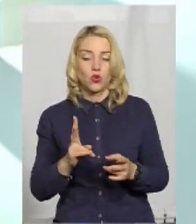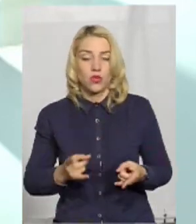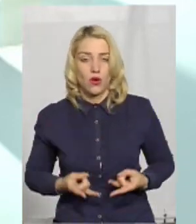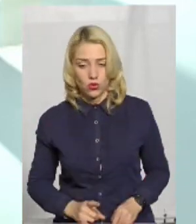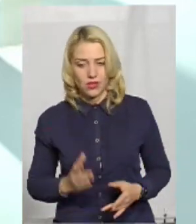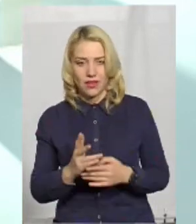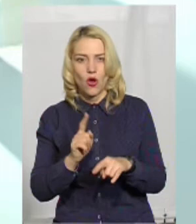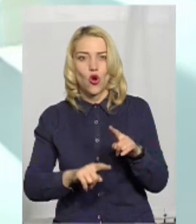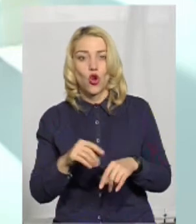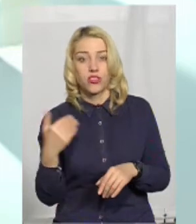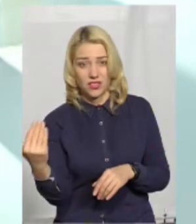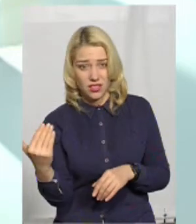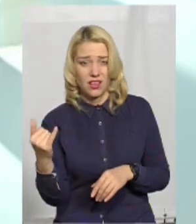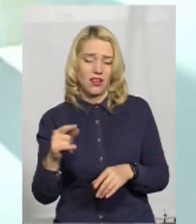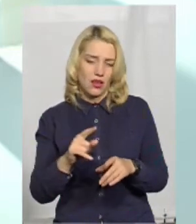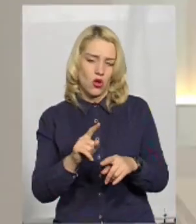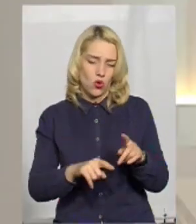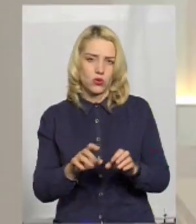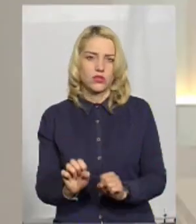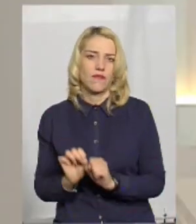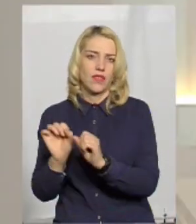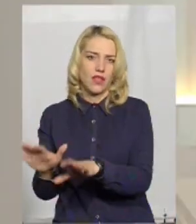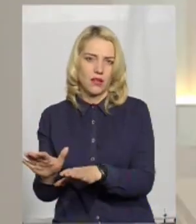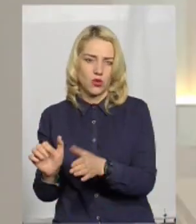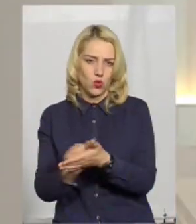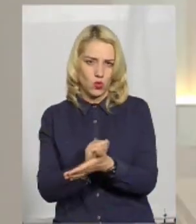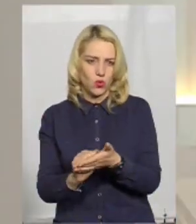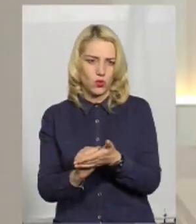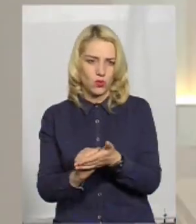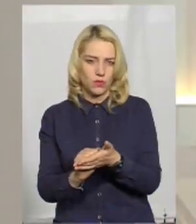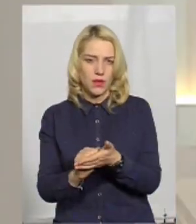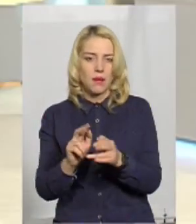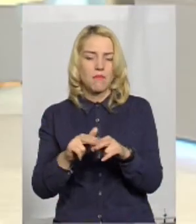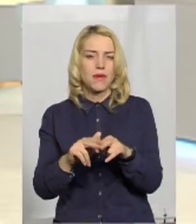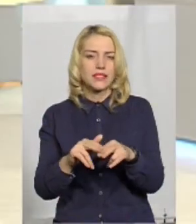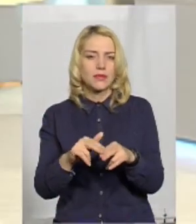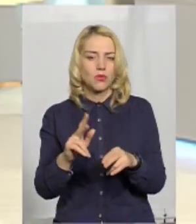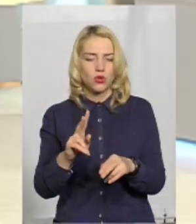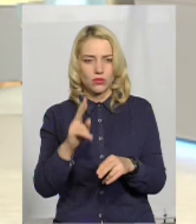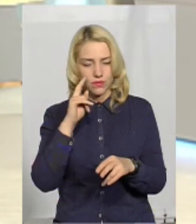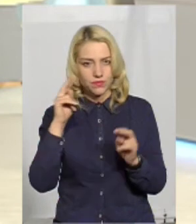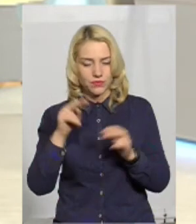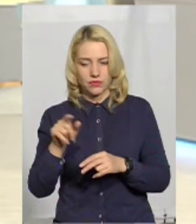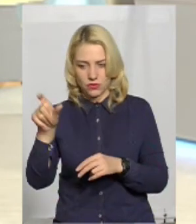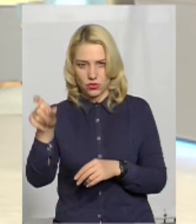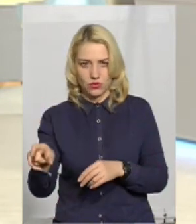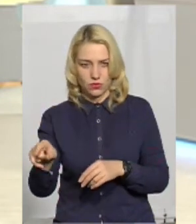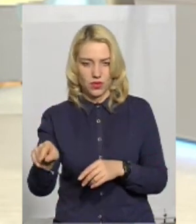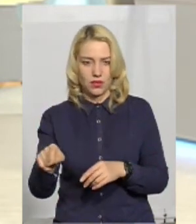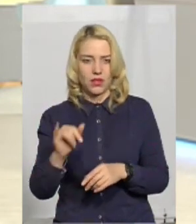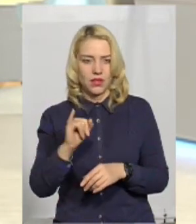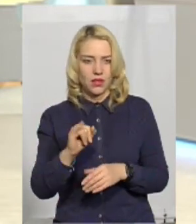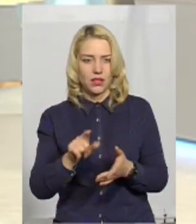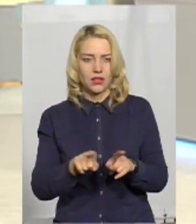тоді ми віддаємо цим родичам. Документ, паспорт, який посвідчує особу, а також документ